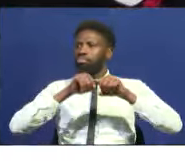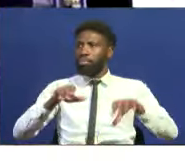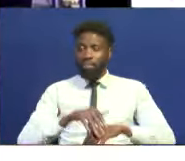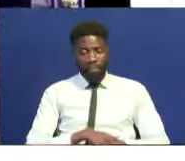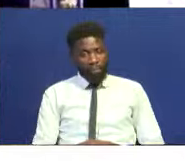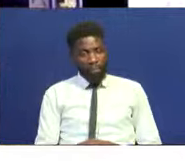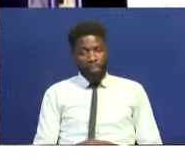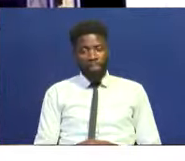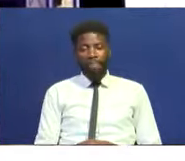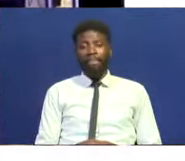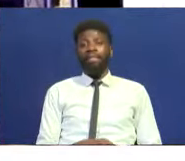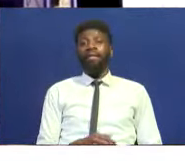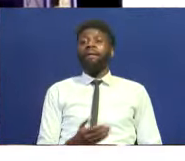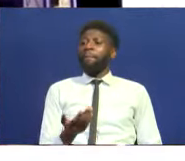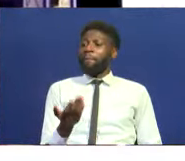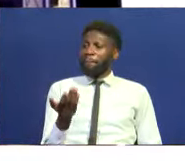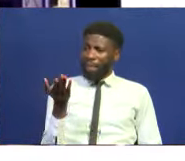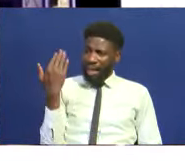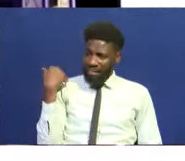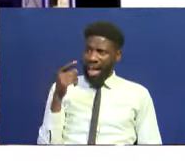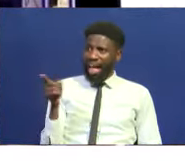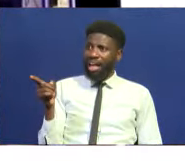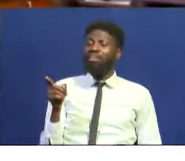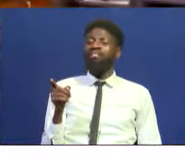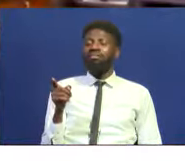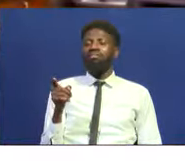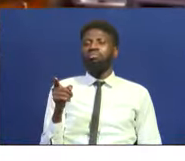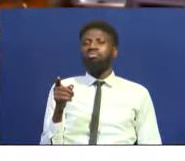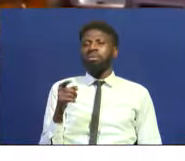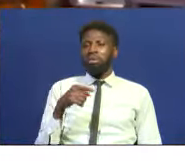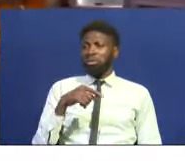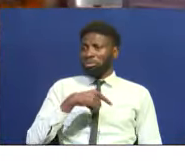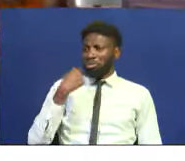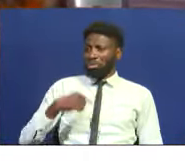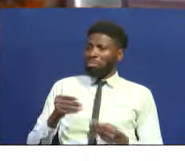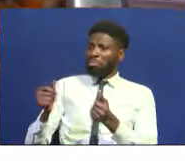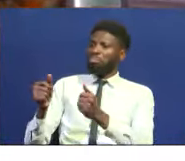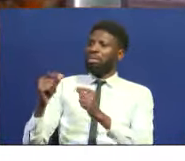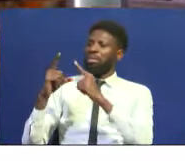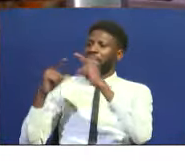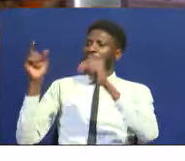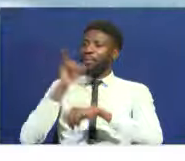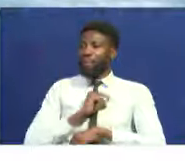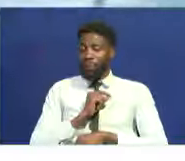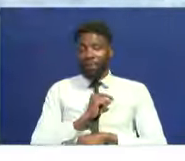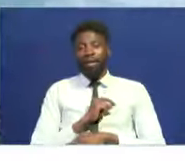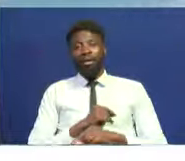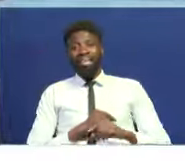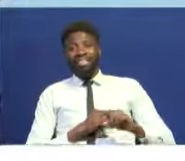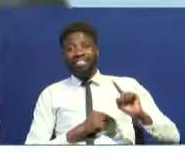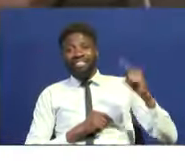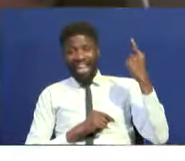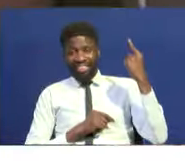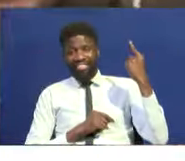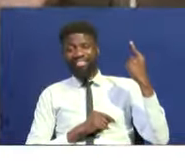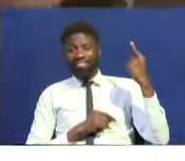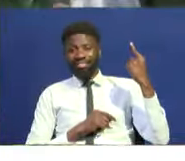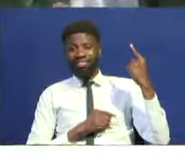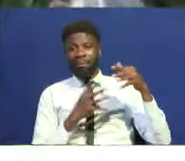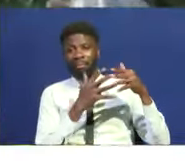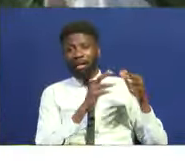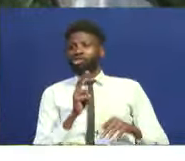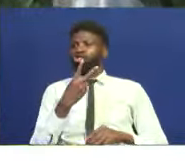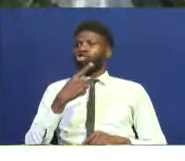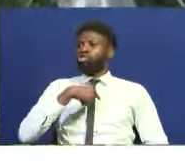soko la pili kwa ukubwa duniani baada ya Marekani, China imekuwa kiongozi wa soko. Liao anaamini ukuaji huu katika tasnia